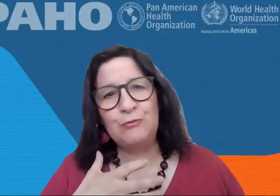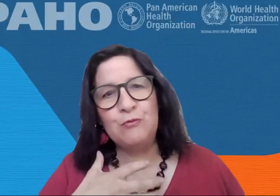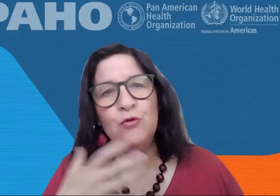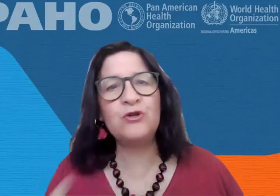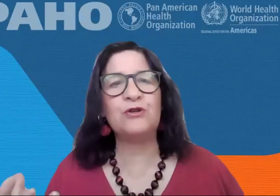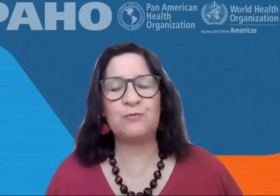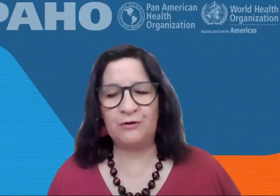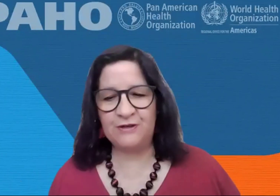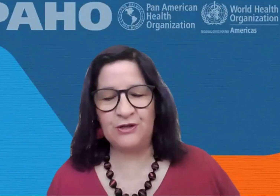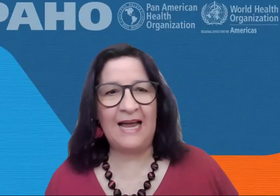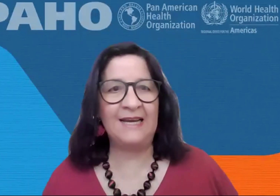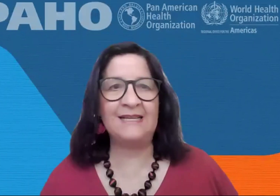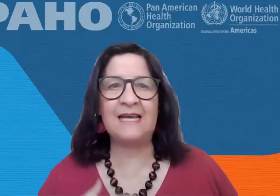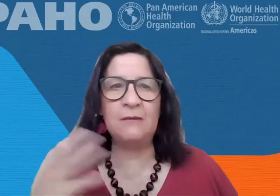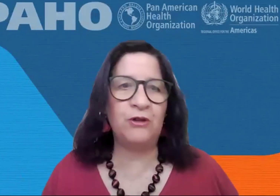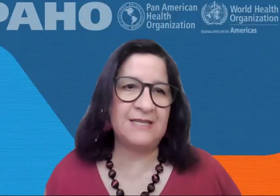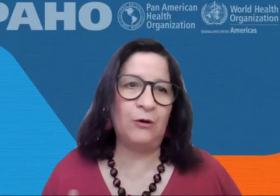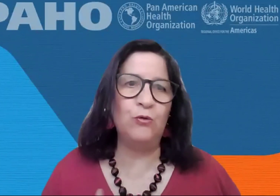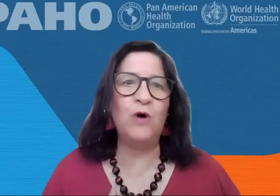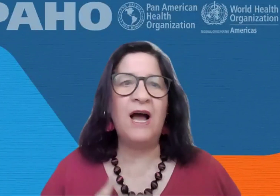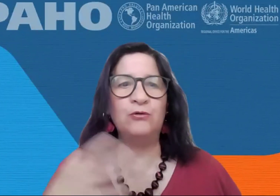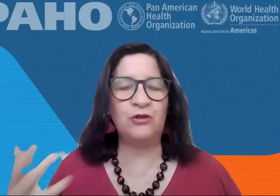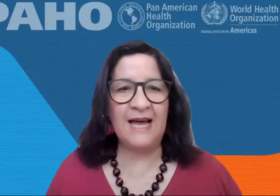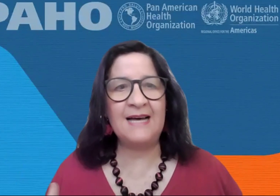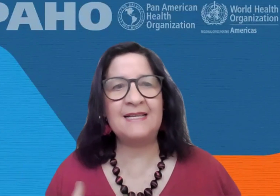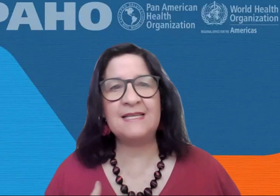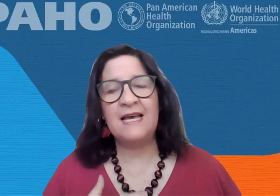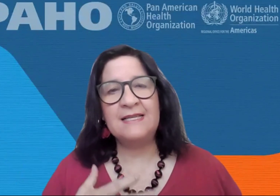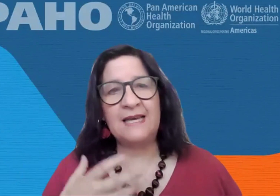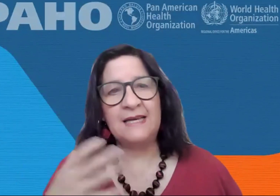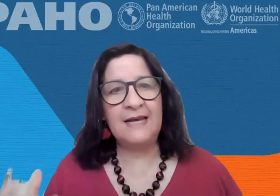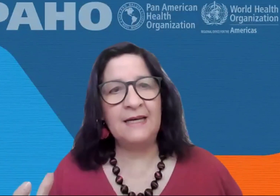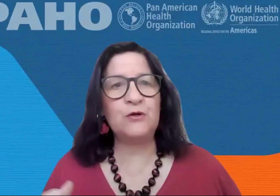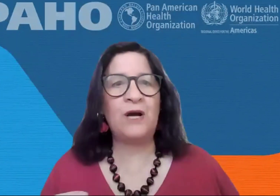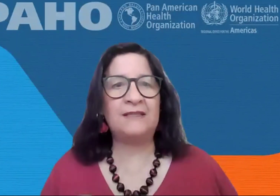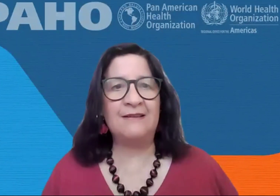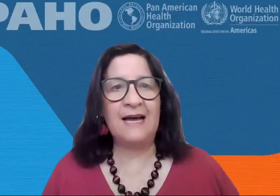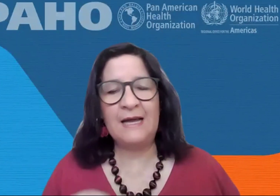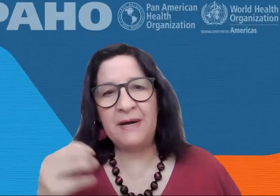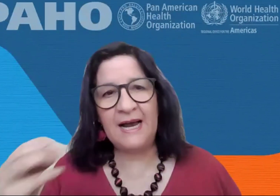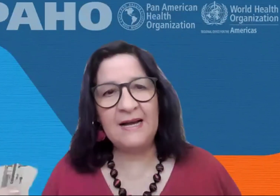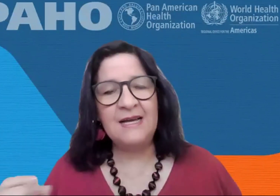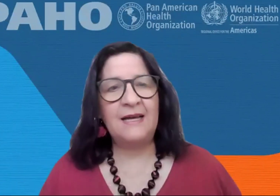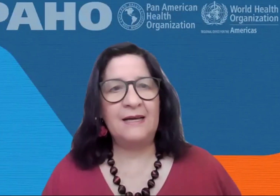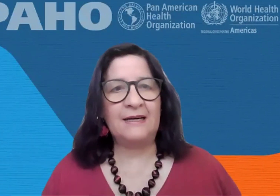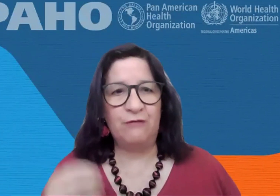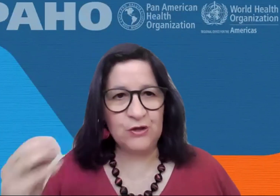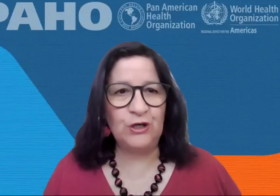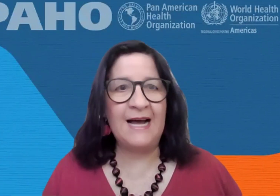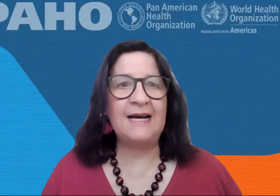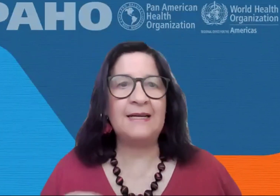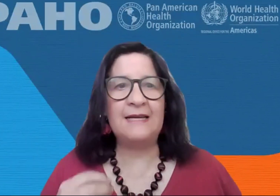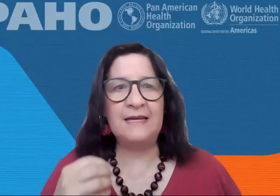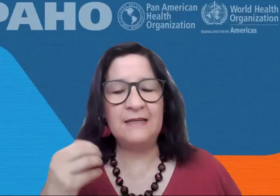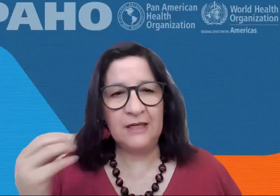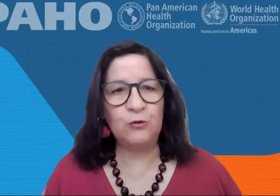que nous avons muchos profesionales, equipos que de salud, partout, autoridades, énormément de se professionnels, detienen d'équipes de estas santé actividades s'arrêtent un